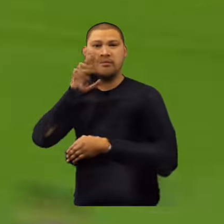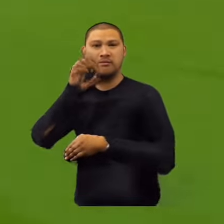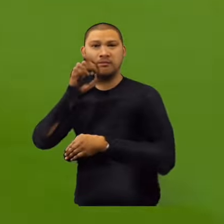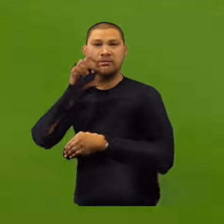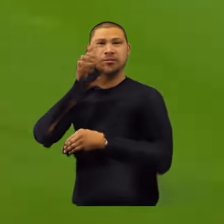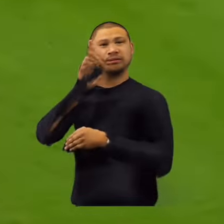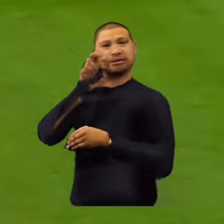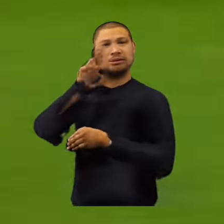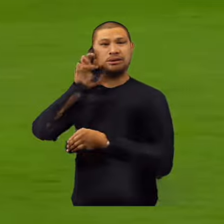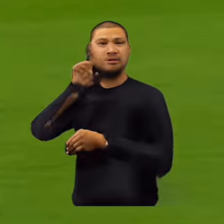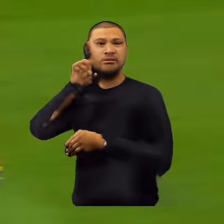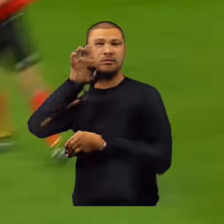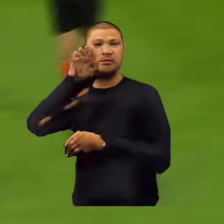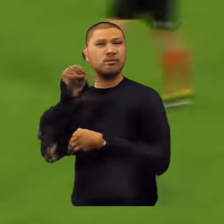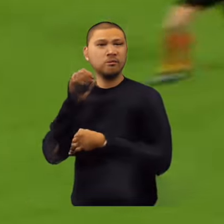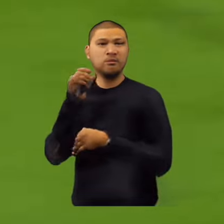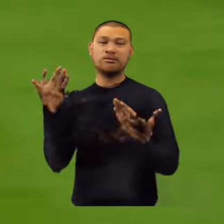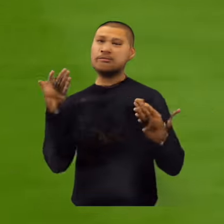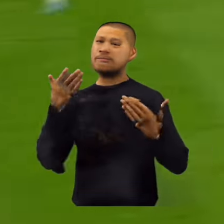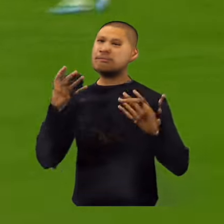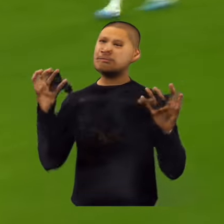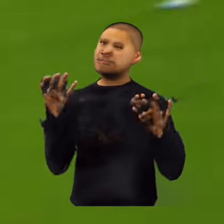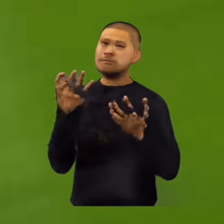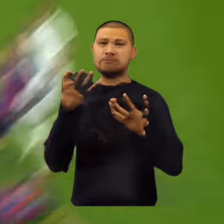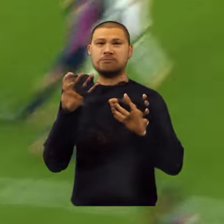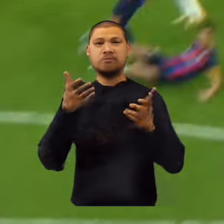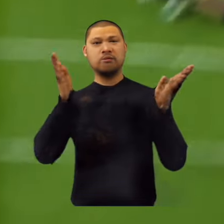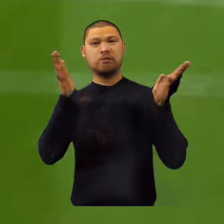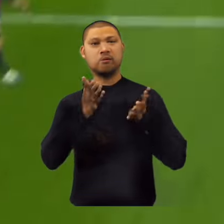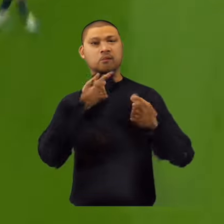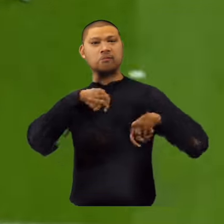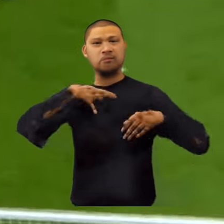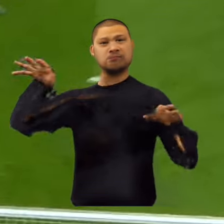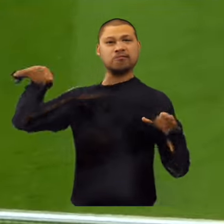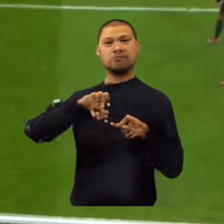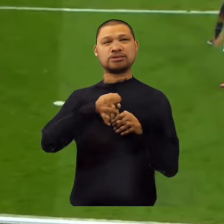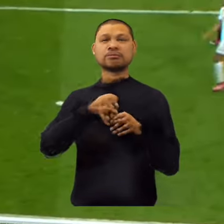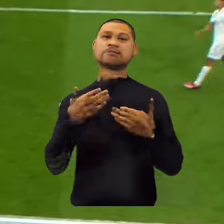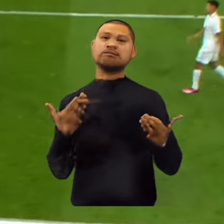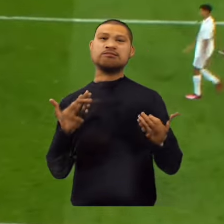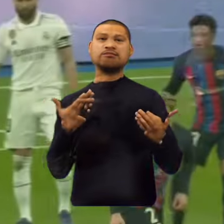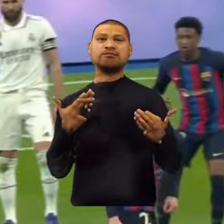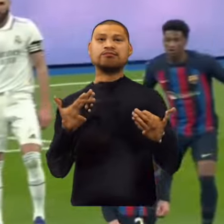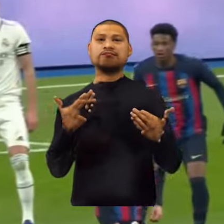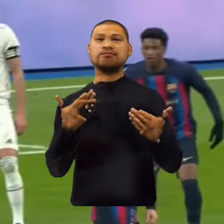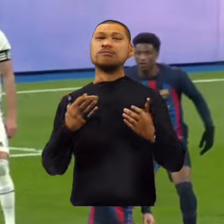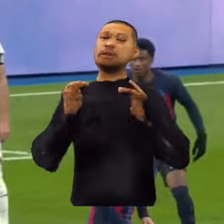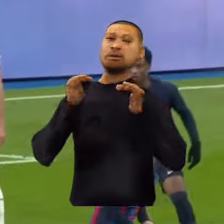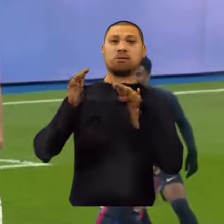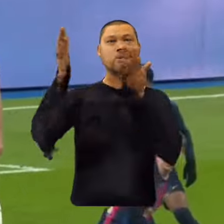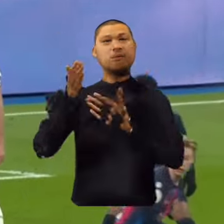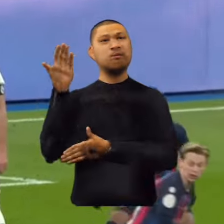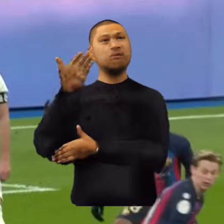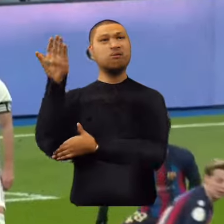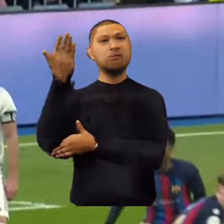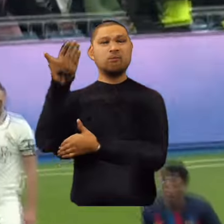Rodrigo. On disait précieux avec Madrid quand il entre en Coupe d'Espagne. Elle passe à un bon mètre quand